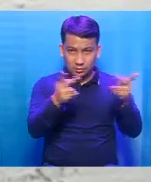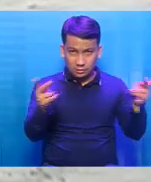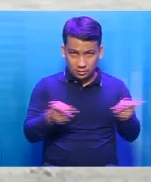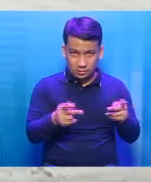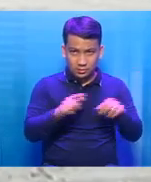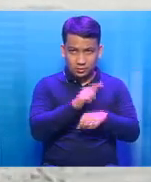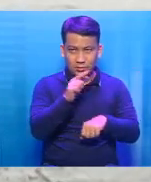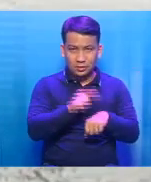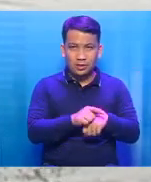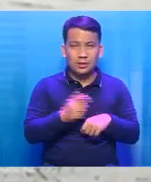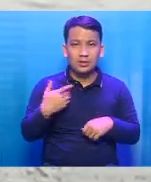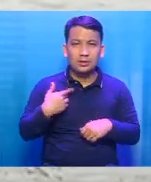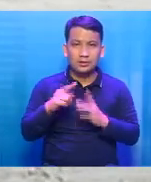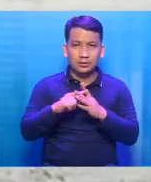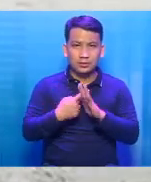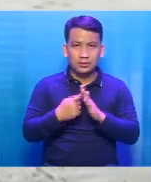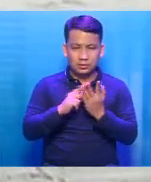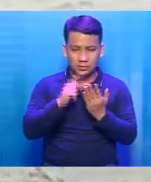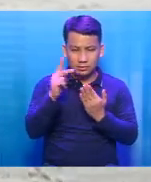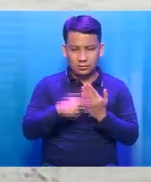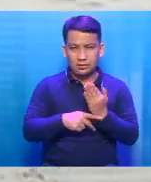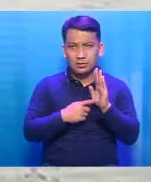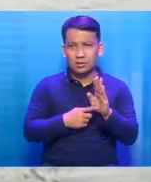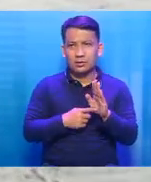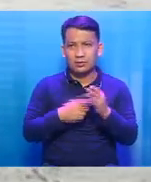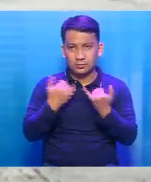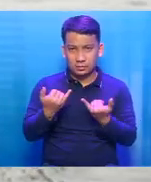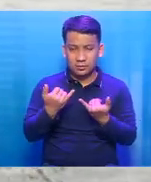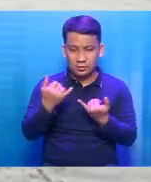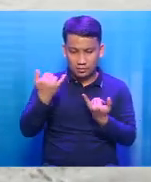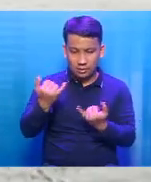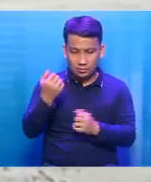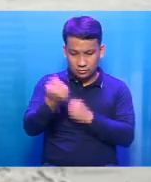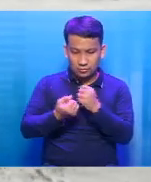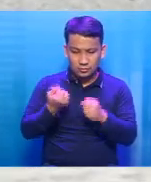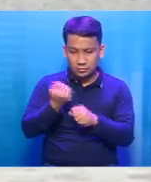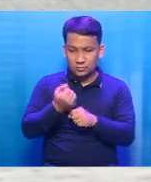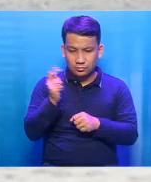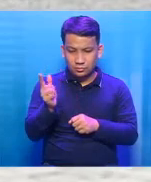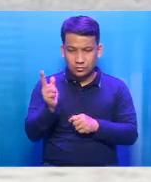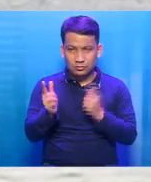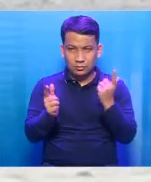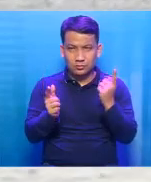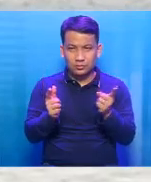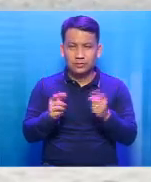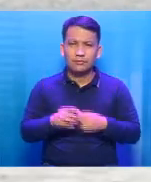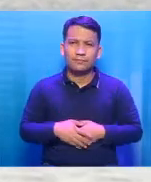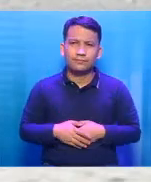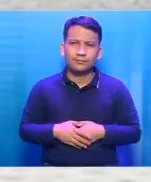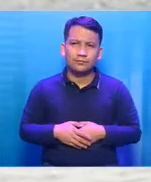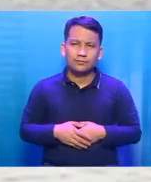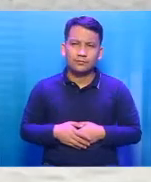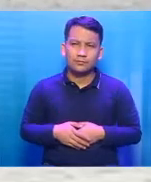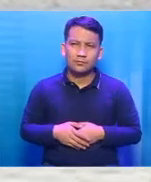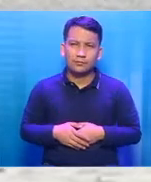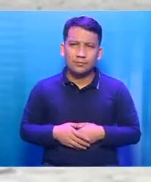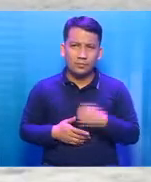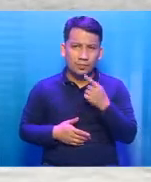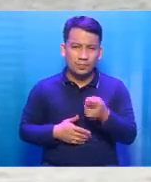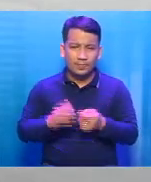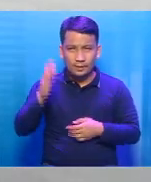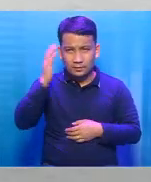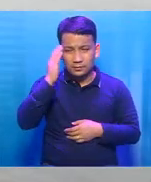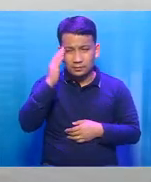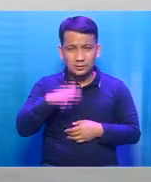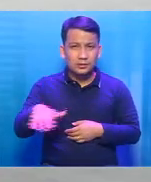as I know, sisimulan itong proyekto siguro itong quarter ng 2021. Bakit po umabot na isang taon konsi? Alam na naman